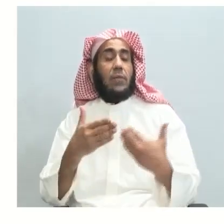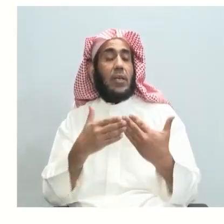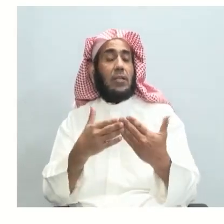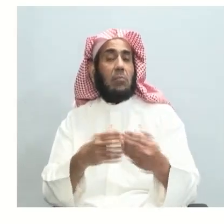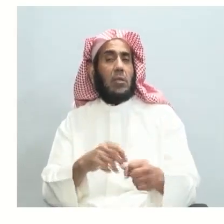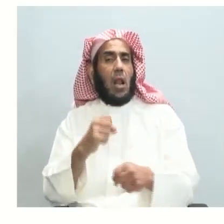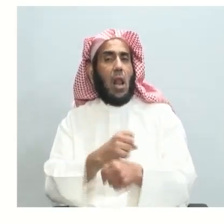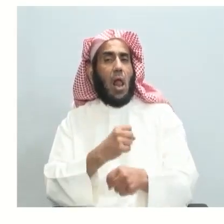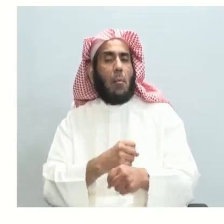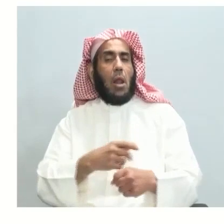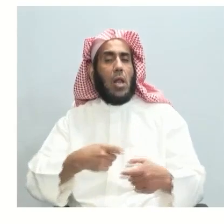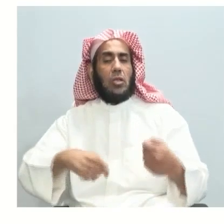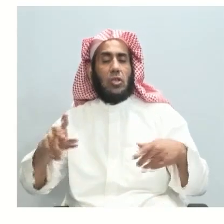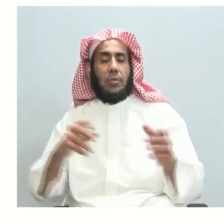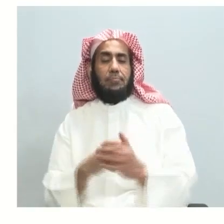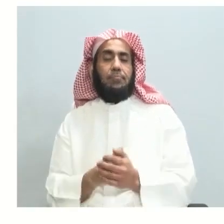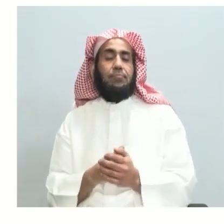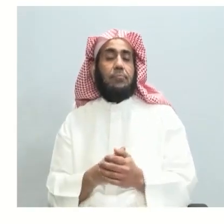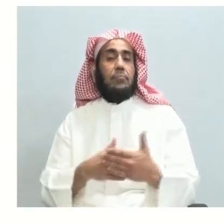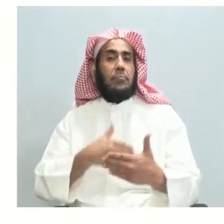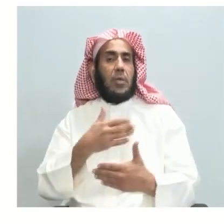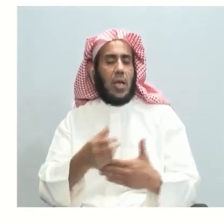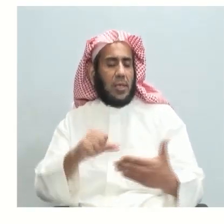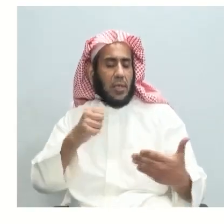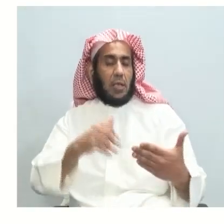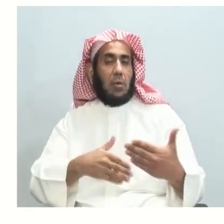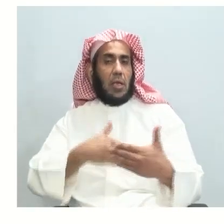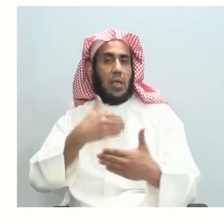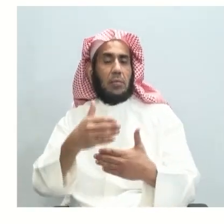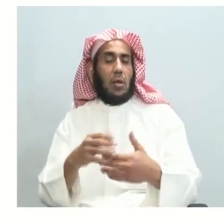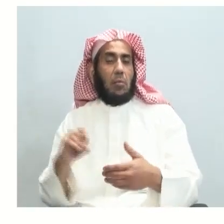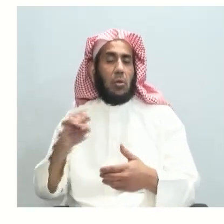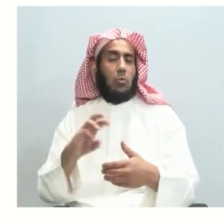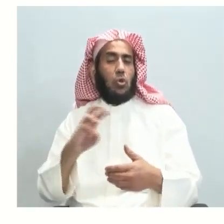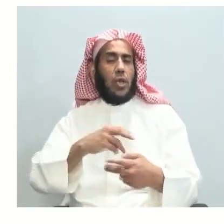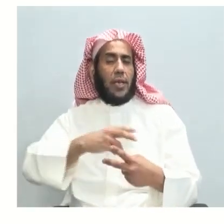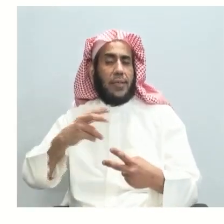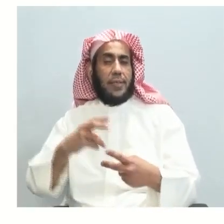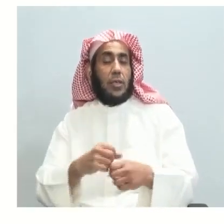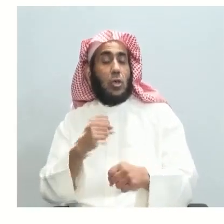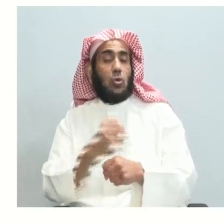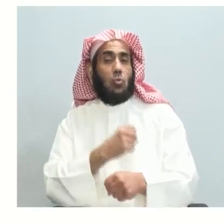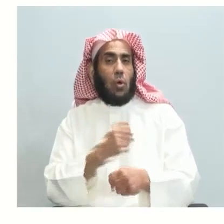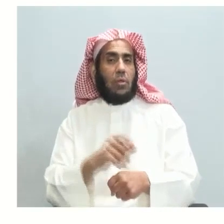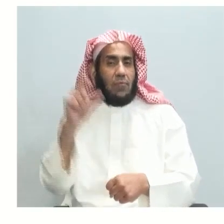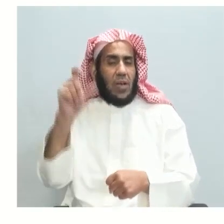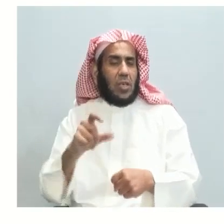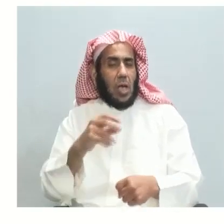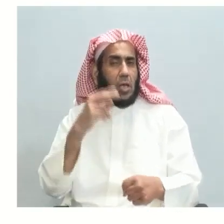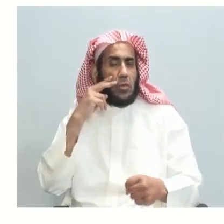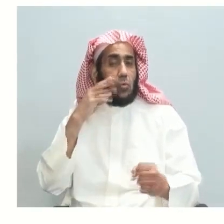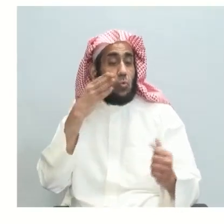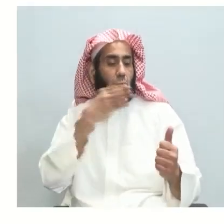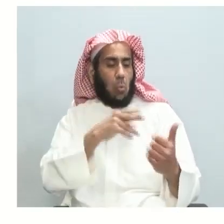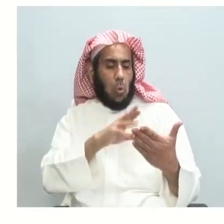العمل التجاري كذلك التقييمات اصبح المنظمات توظف اشخاص يتابعون